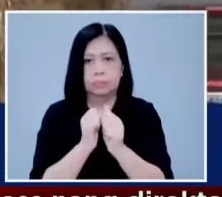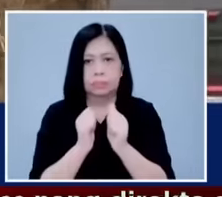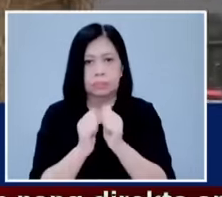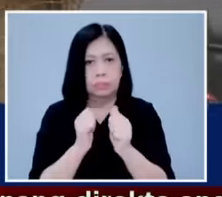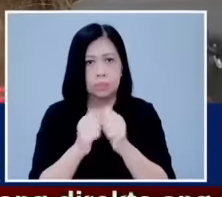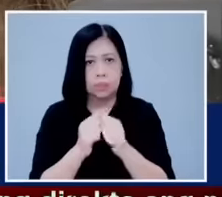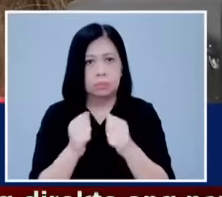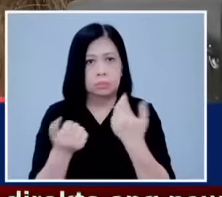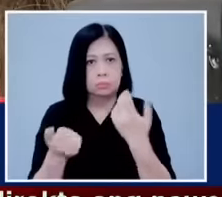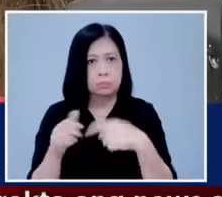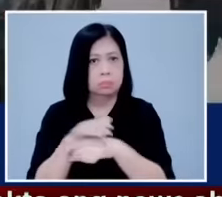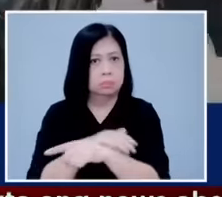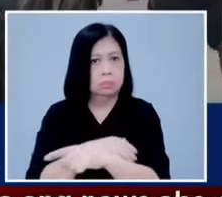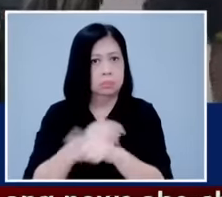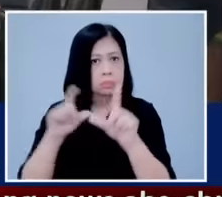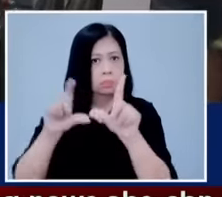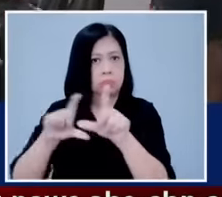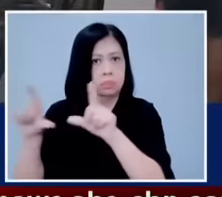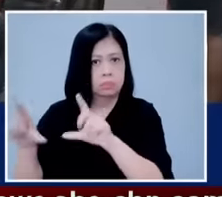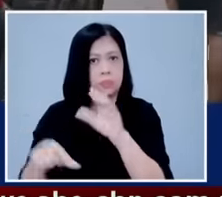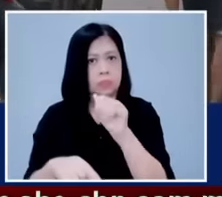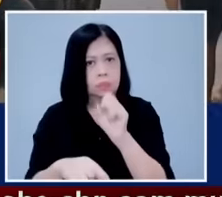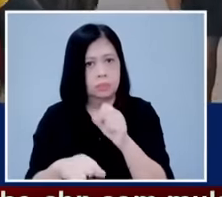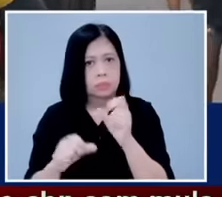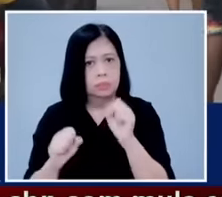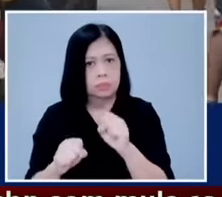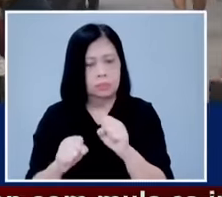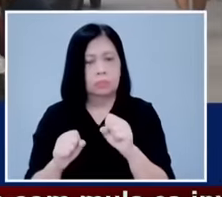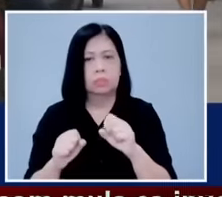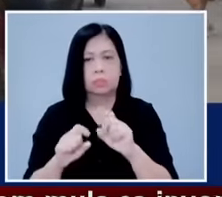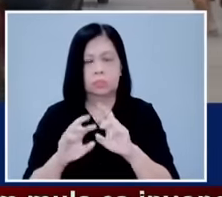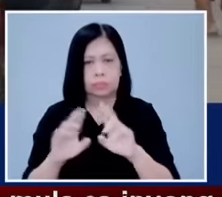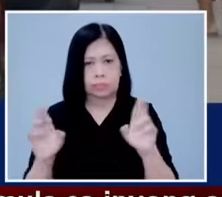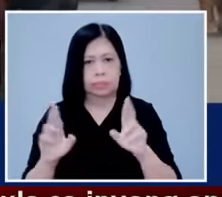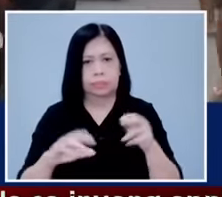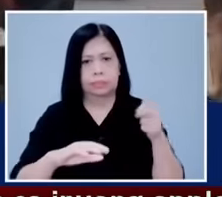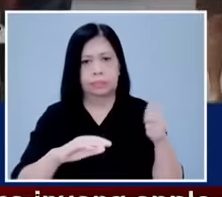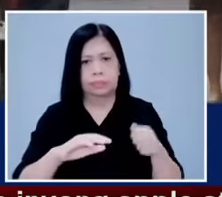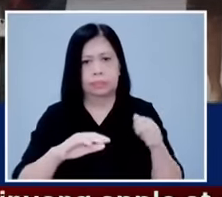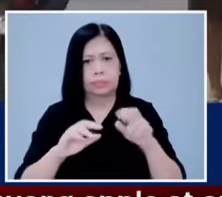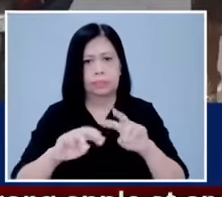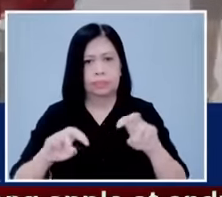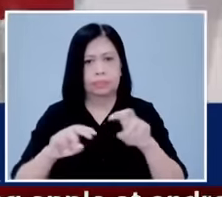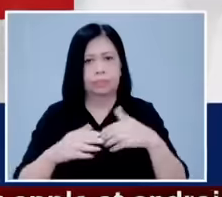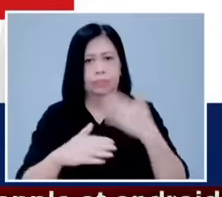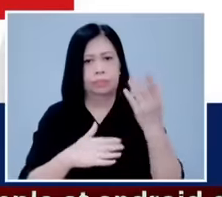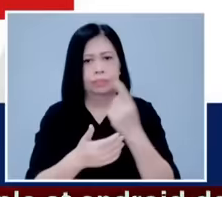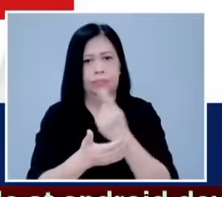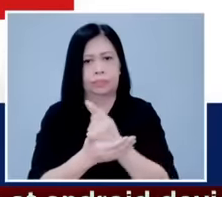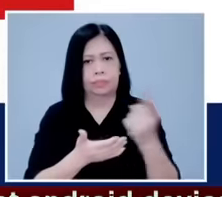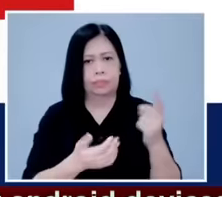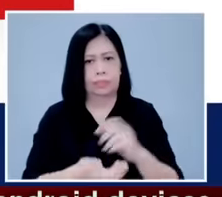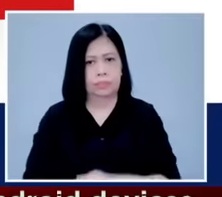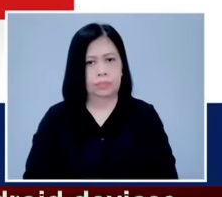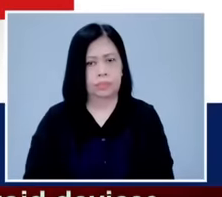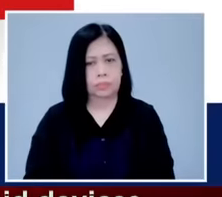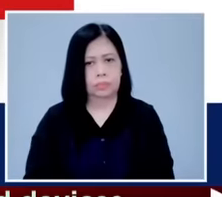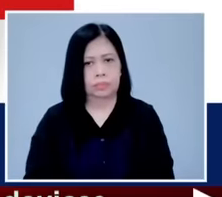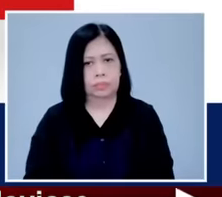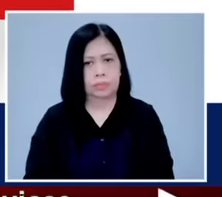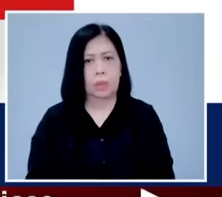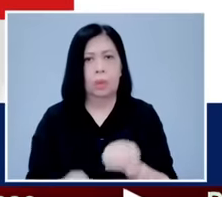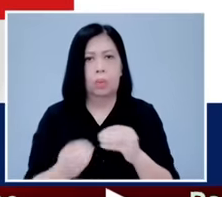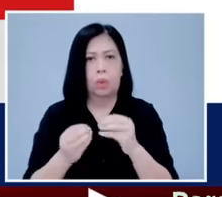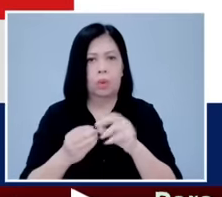lusot na ang mga sospek sa kaso at nakakasana ang preliminary investigation sa susunod na linggo. Release for further